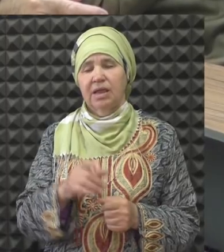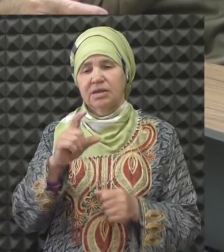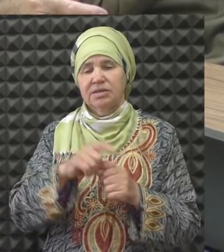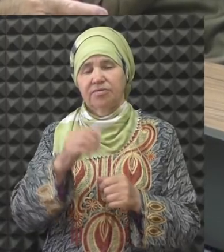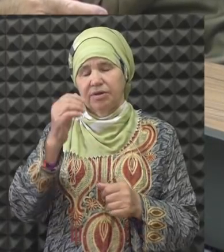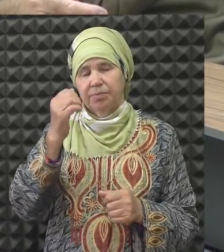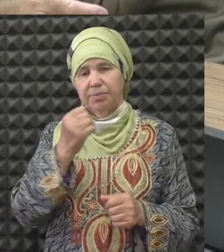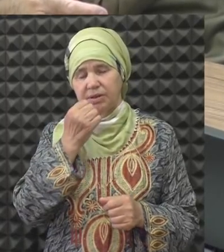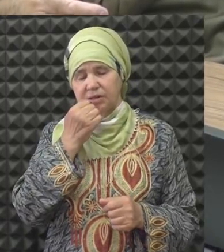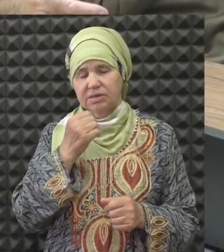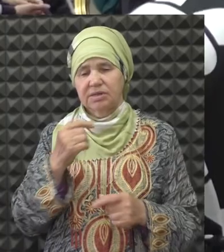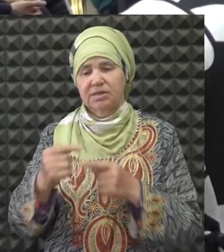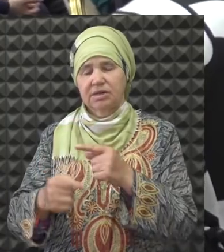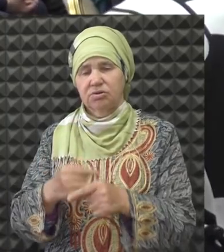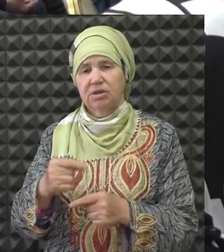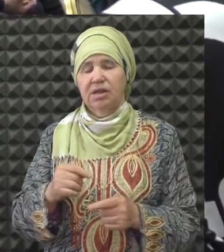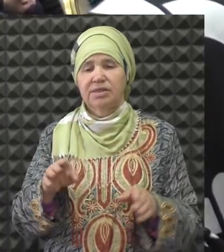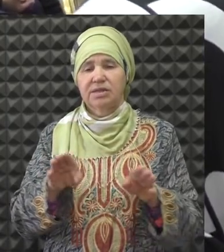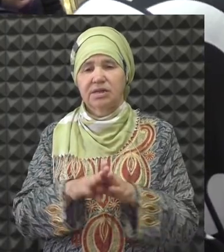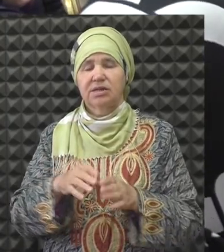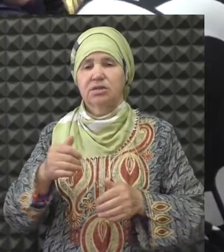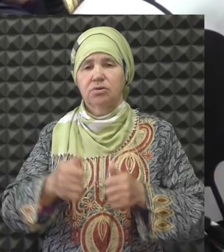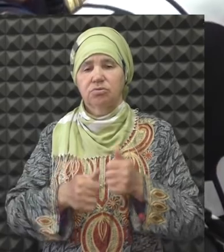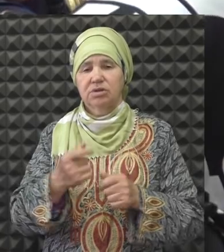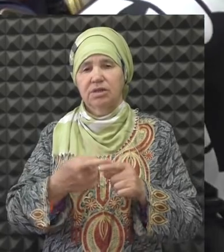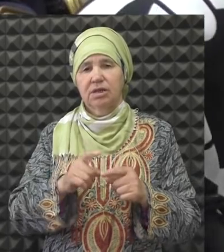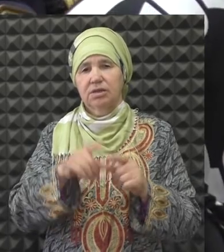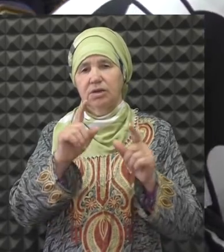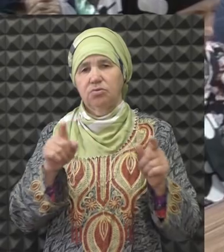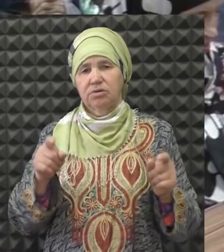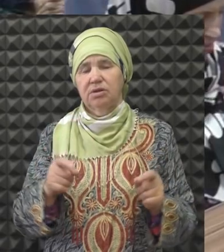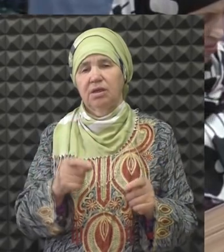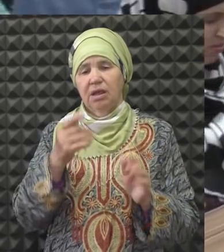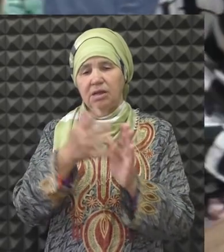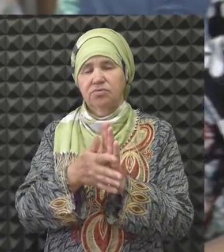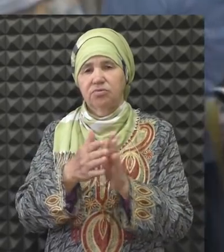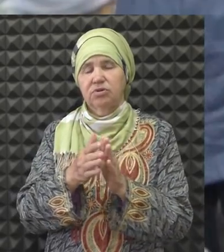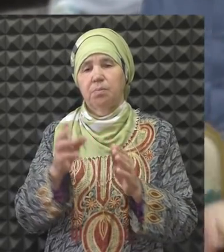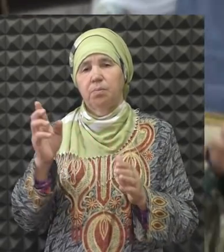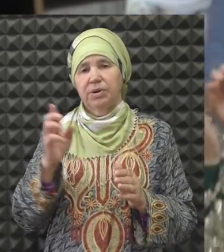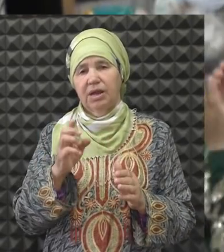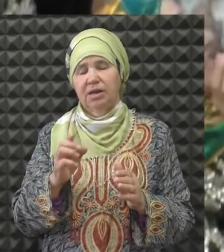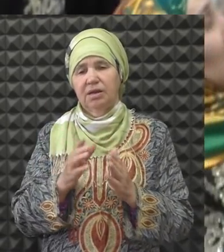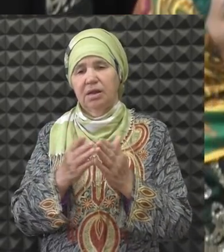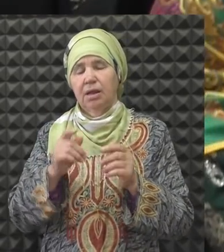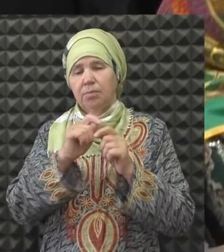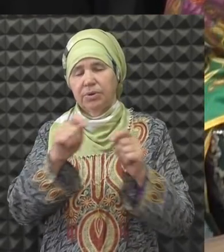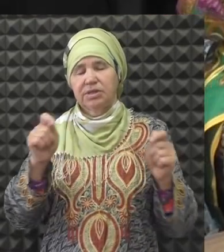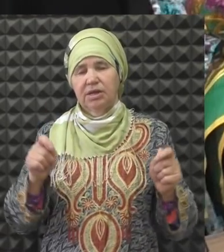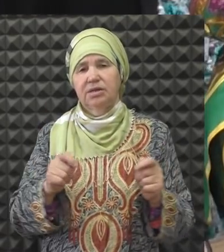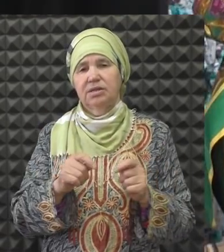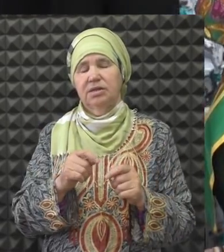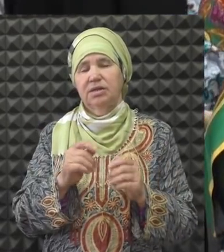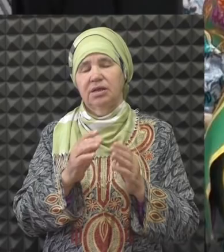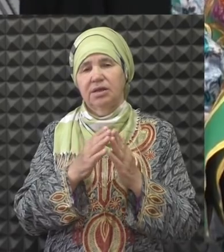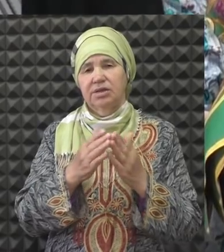Вам. Слова благодарности и признательности традиционно звучали и на закрытии курсов, на которых людям, освоившим арабский шрифт Брайля, были подарены